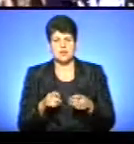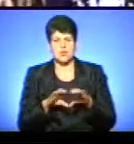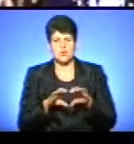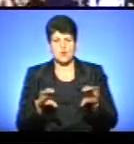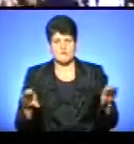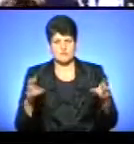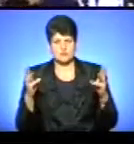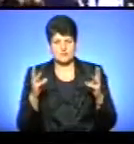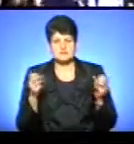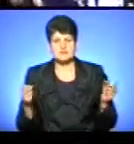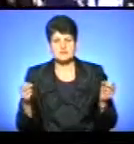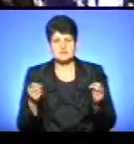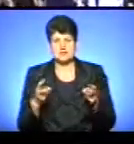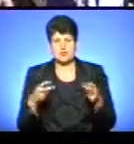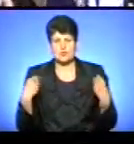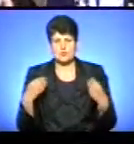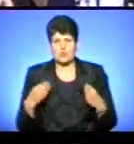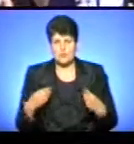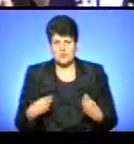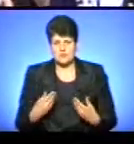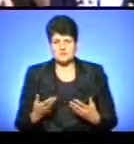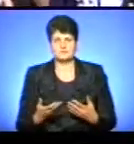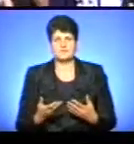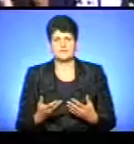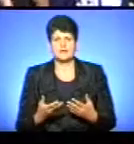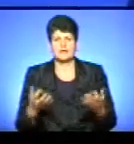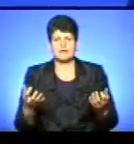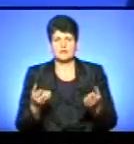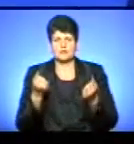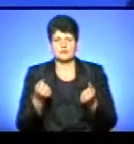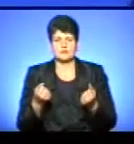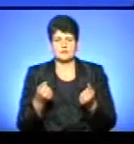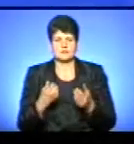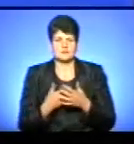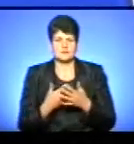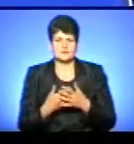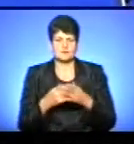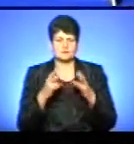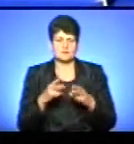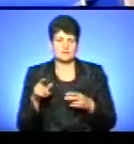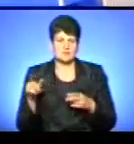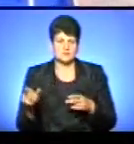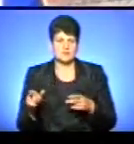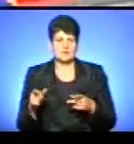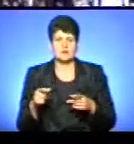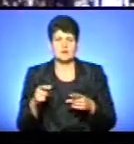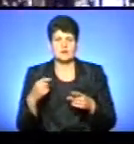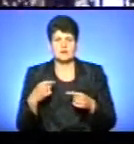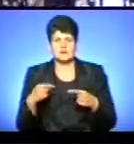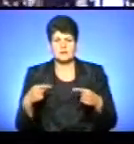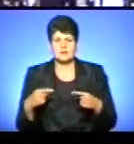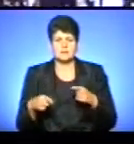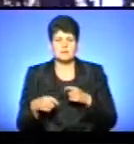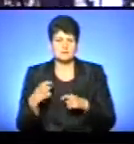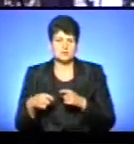в спеціальному одязі та спорядженні, рятування умовного потерпілого, перенесення манекена, подолання різних перешкод, а також